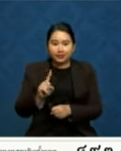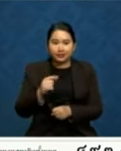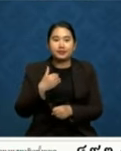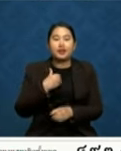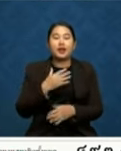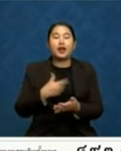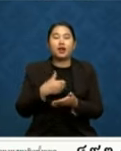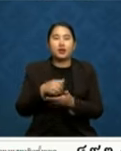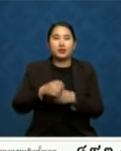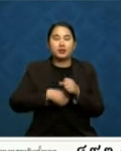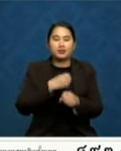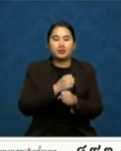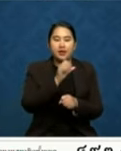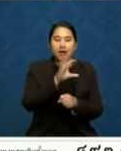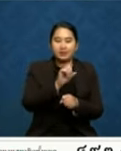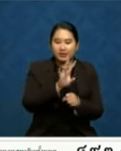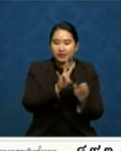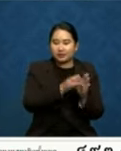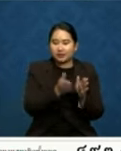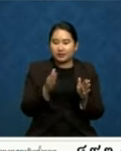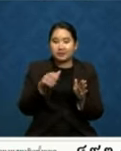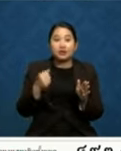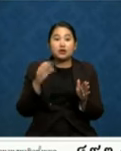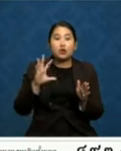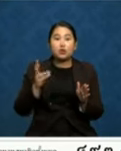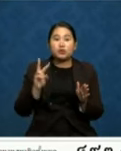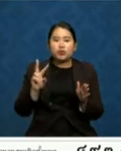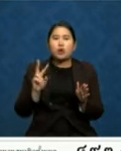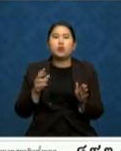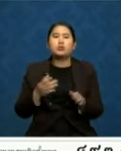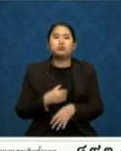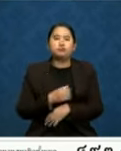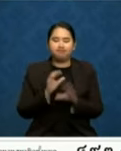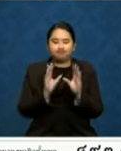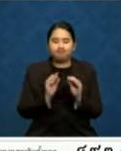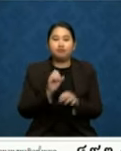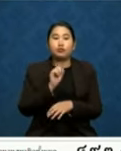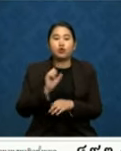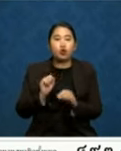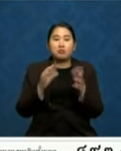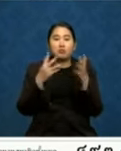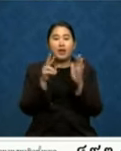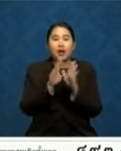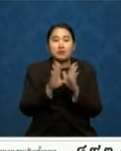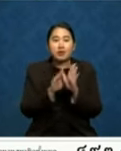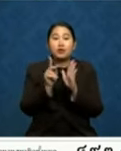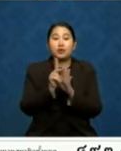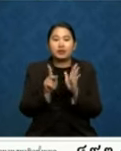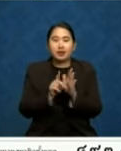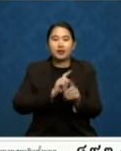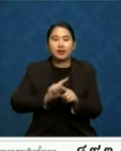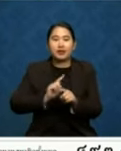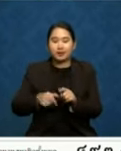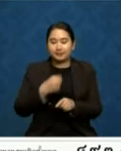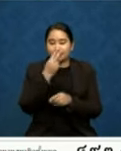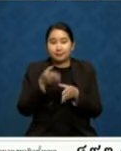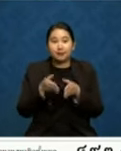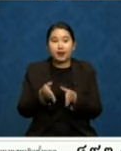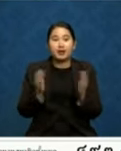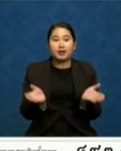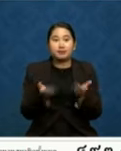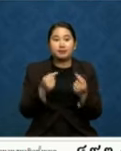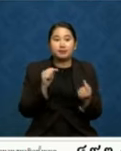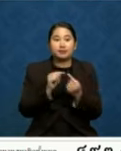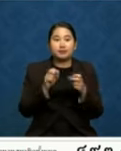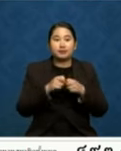ต่ปี57ถึง62อ่ะช่วงนั้นมีการเปลี่ยนแปลงเราไม่มีสภาผู้แทนราษฎรเพราะฉะนั้นระเบียบอะไรต่างๆกฎหมายที่ออกมามันไม่มีฝ่ายสภาที่จะคอยเอาปัญห